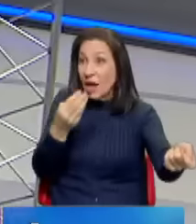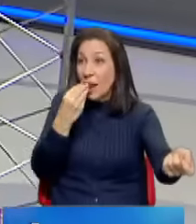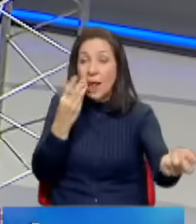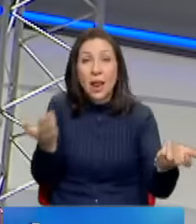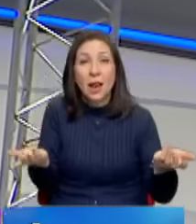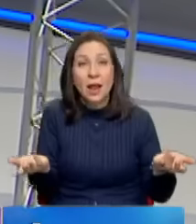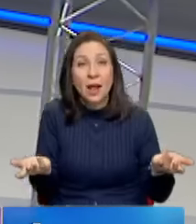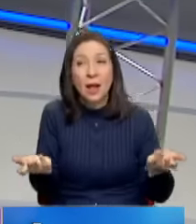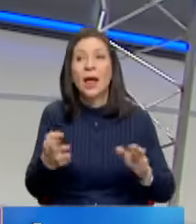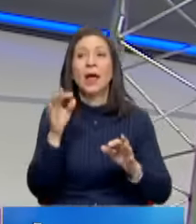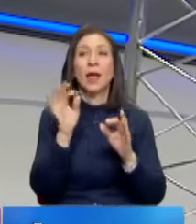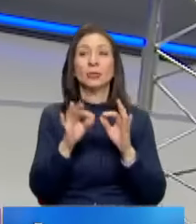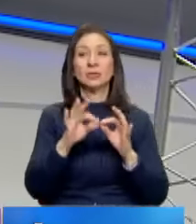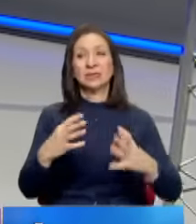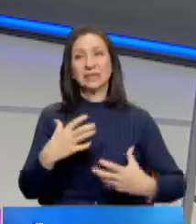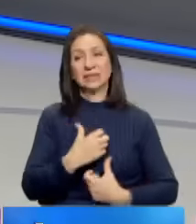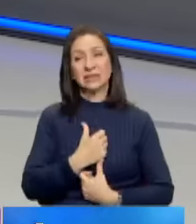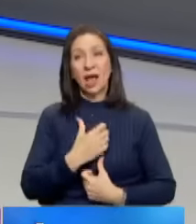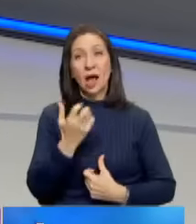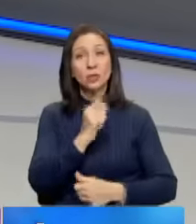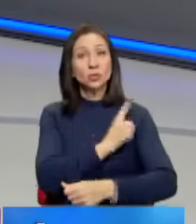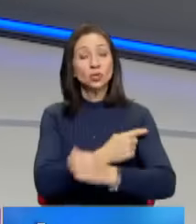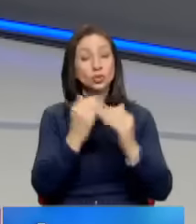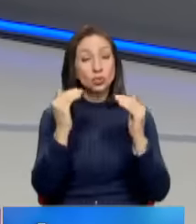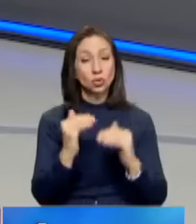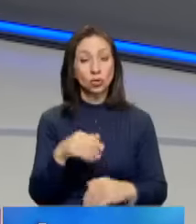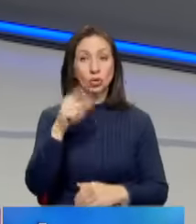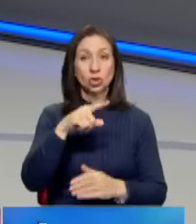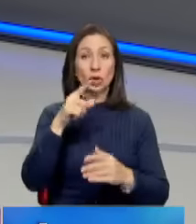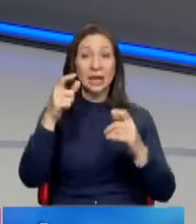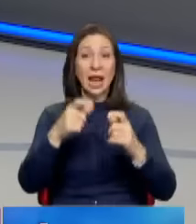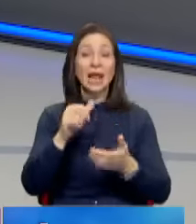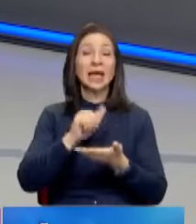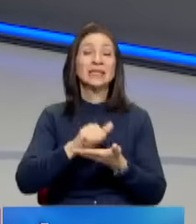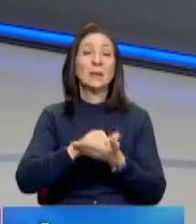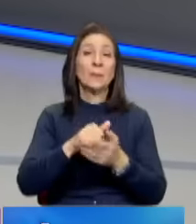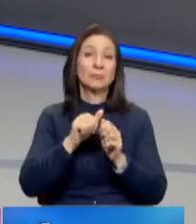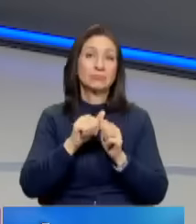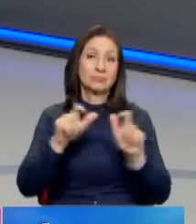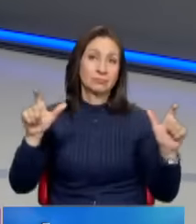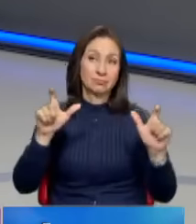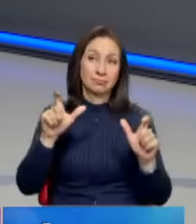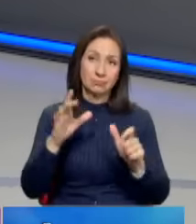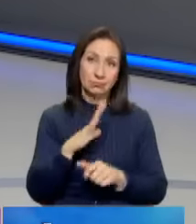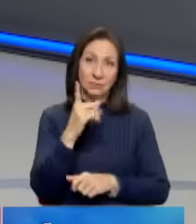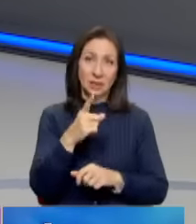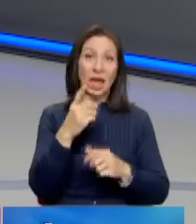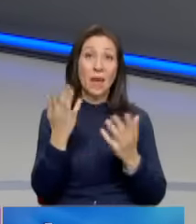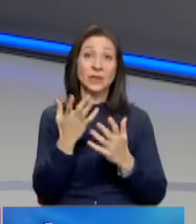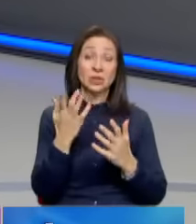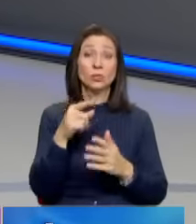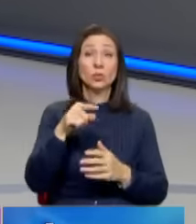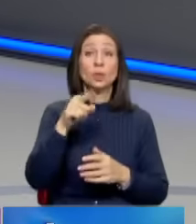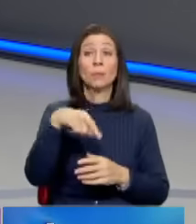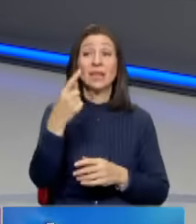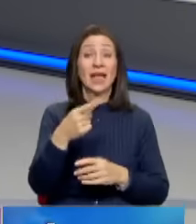demiş. Ekonomik dertler, alım gücündeki düşüş günün yerel gazete manşetlerinde de yine kendine yer buluyor epeyce.